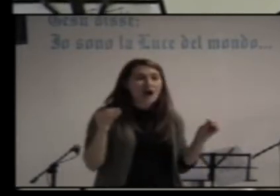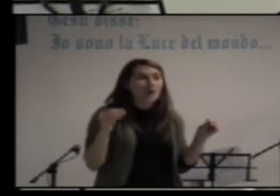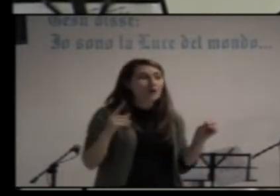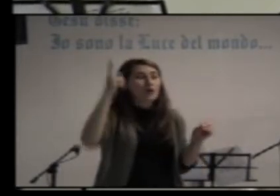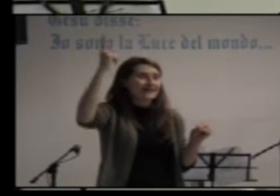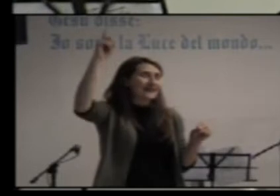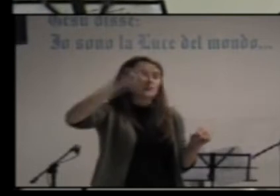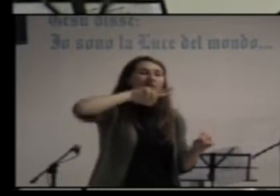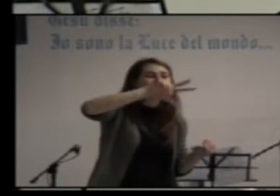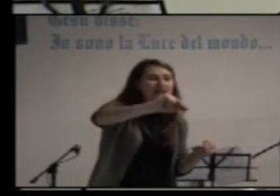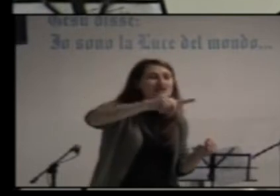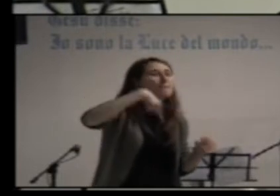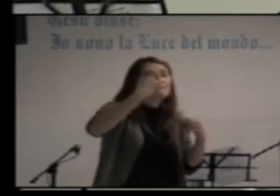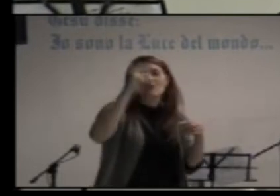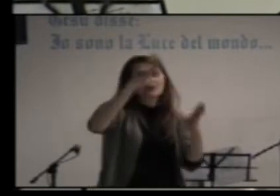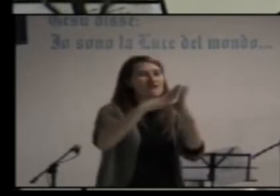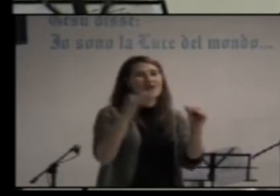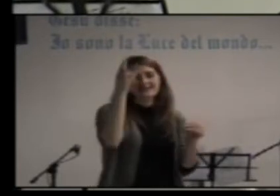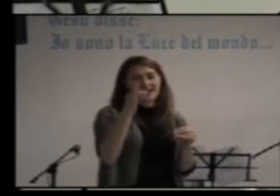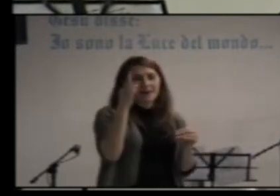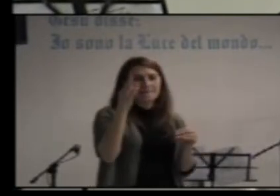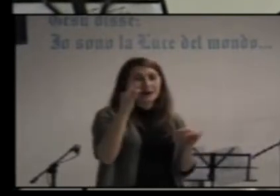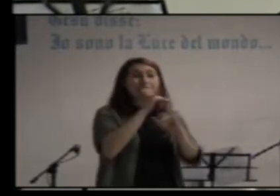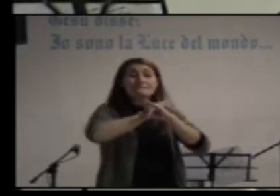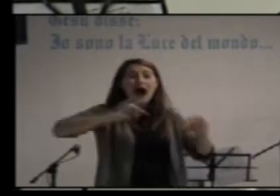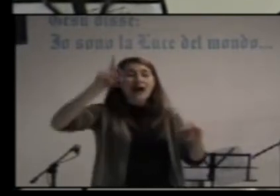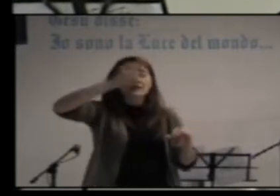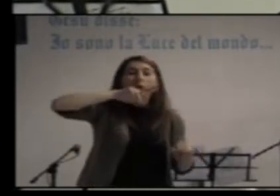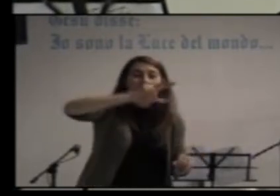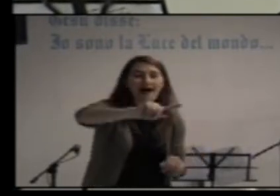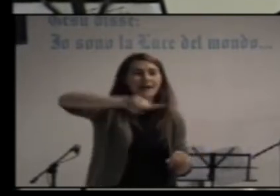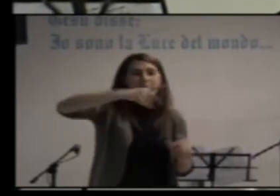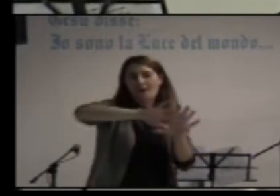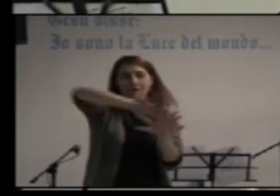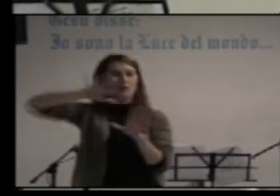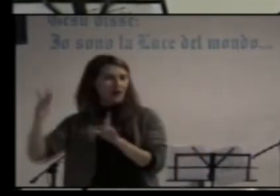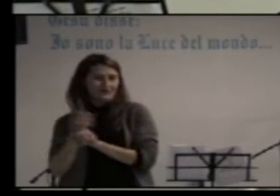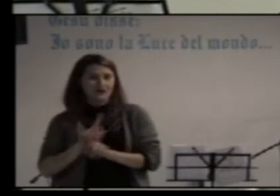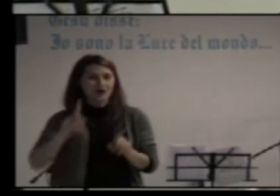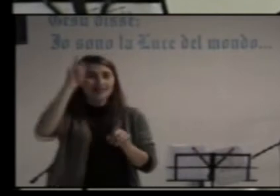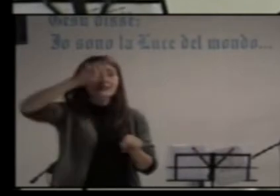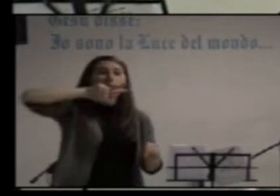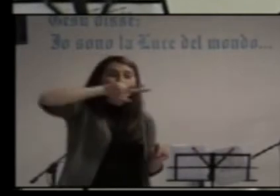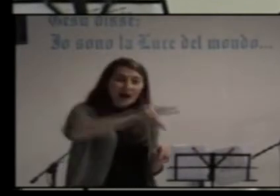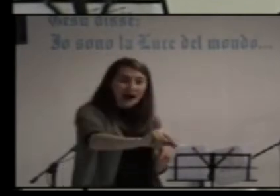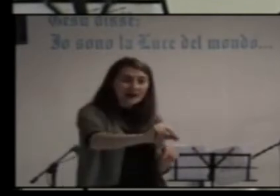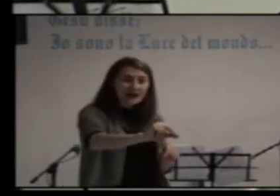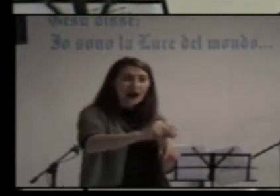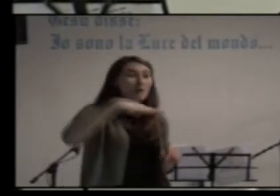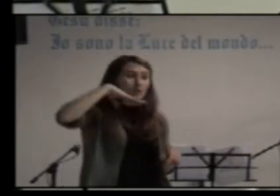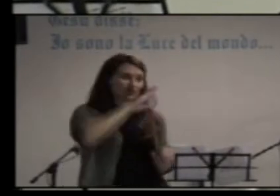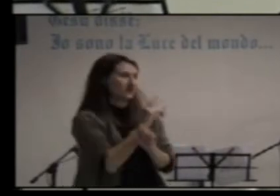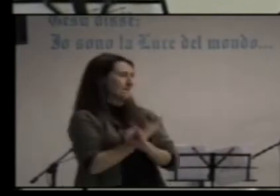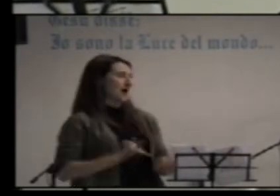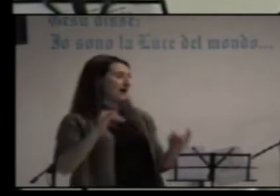dice. Questo non dimentichiamocelo mai. La parola di Dio dice che Dio non è un uomo, ok? Che possa mentire.